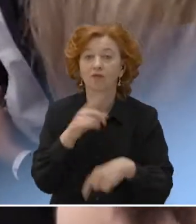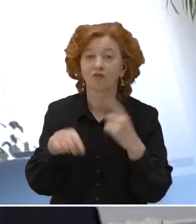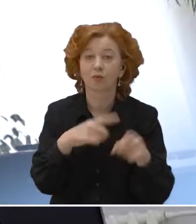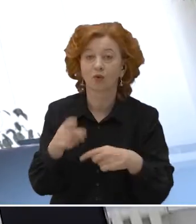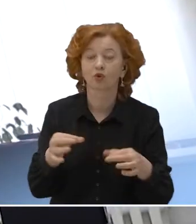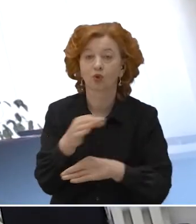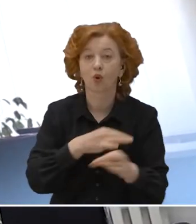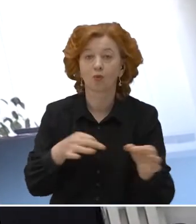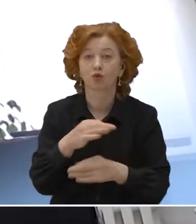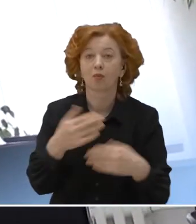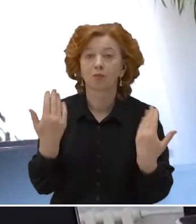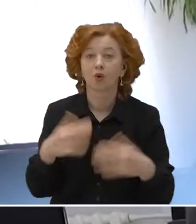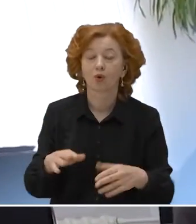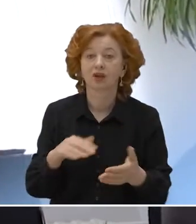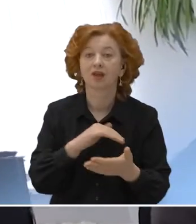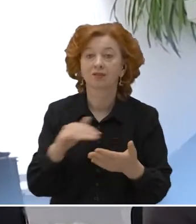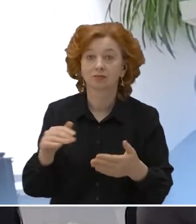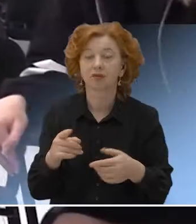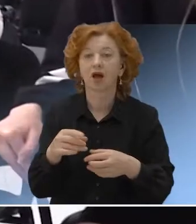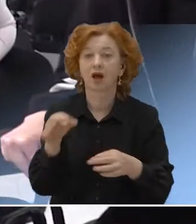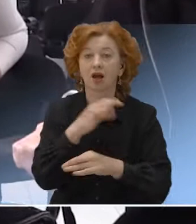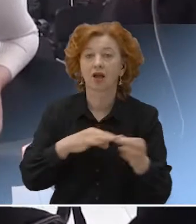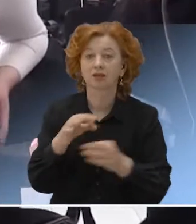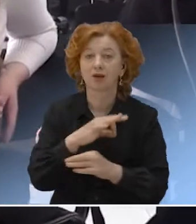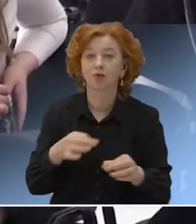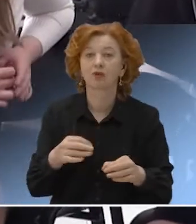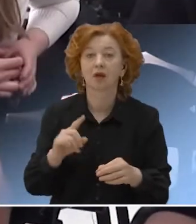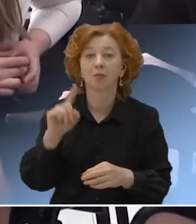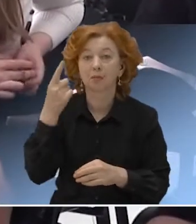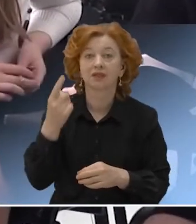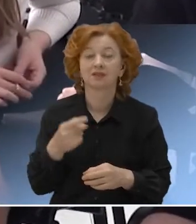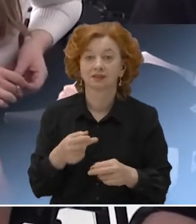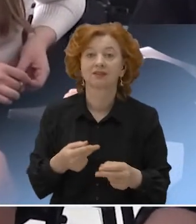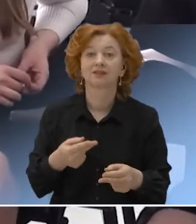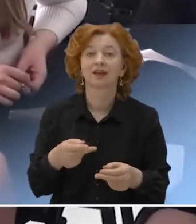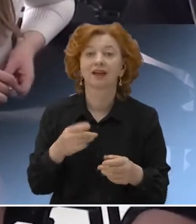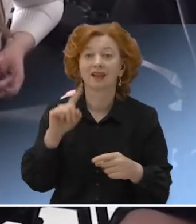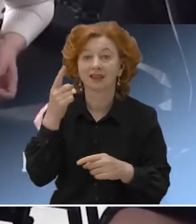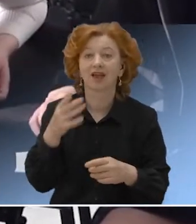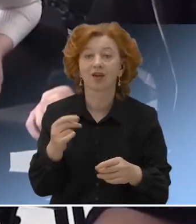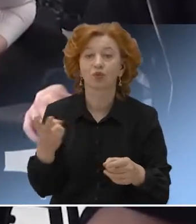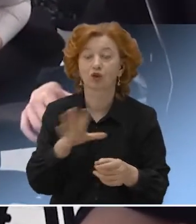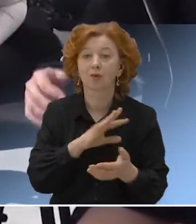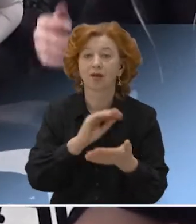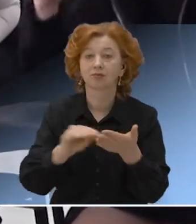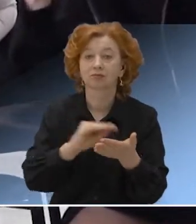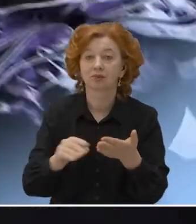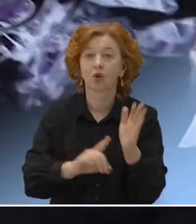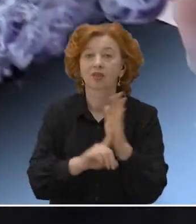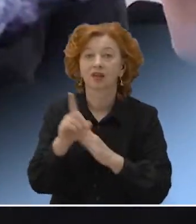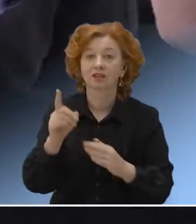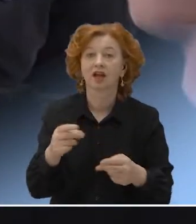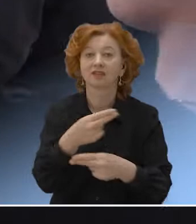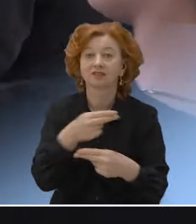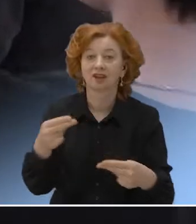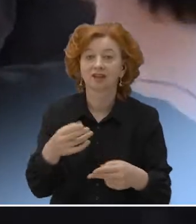вопросы. После теоретической части участникам предстояло разработать свою бизнес-идею, в которой нужно было по пунктам изложить все, начиная от